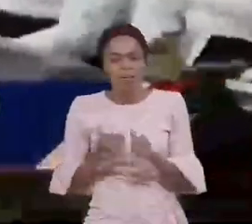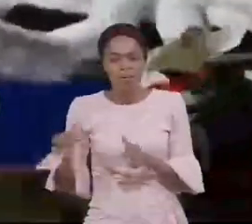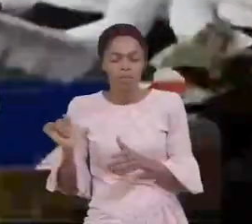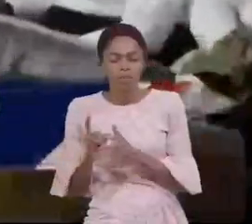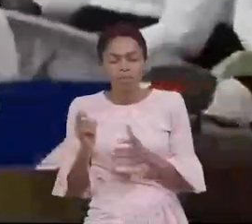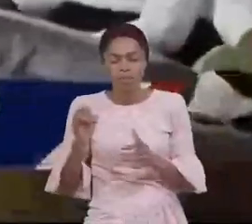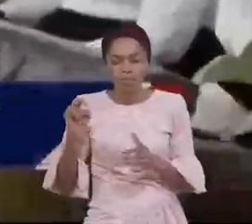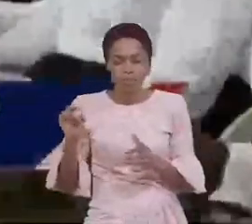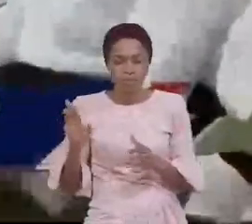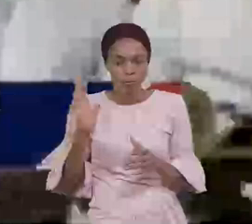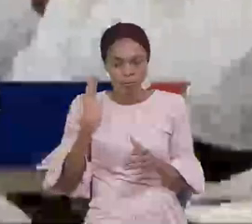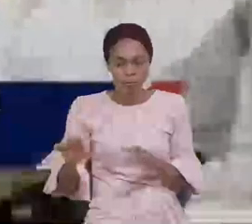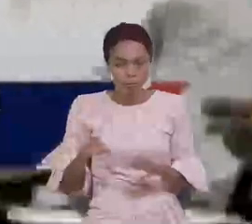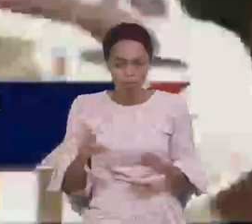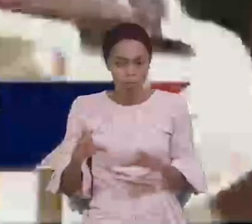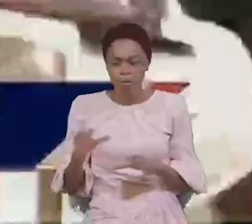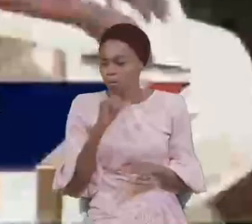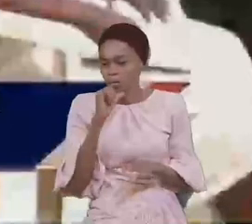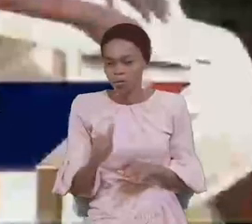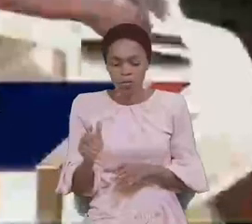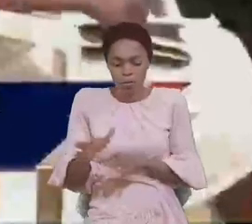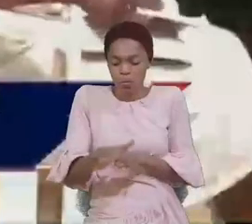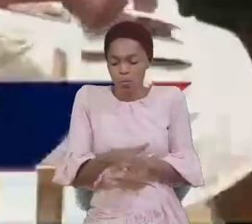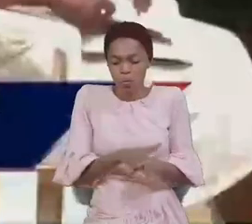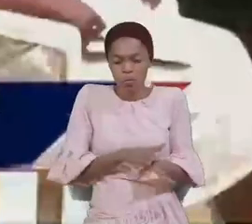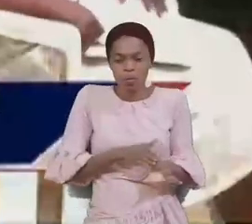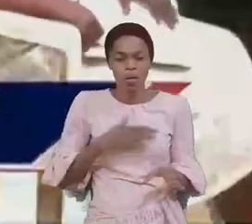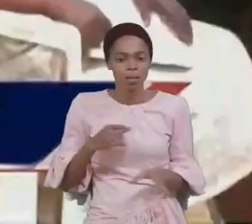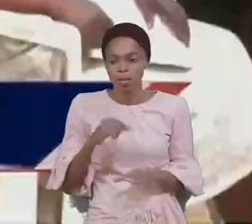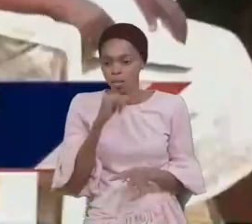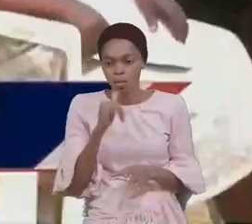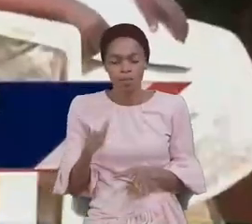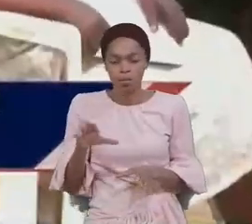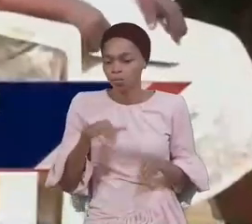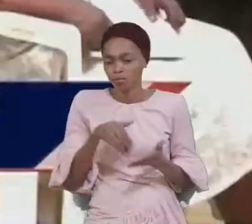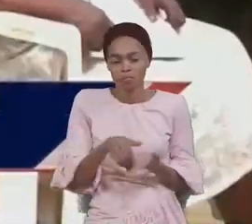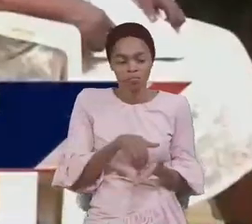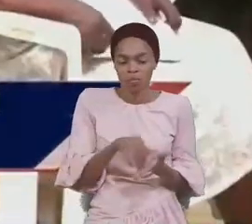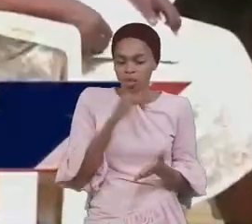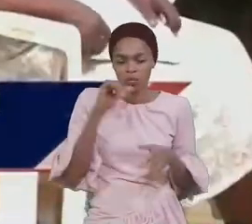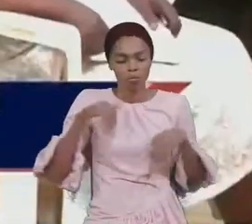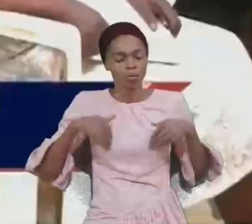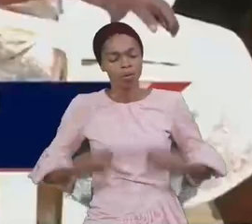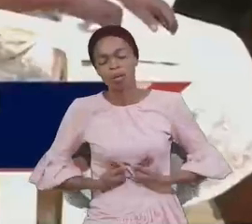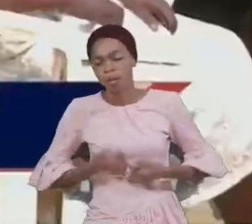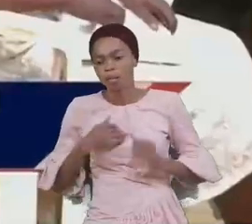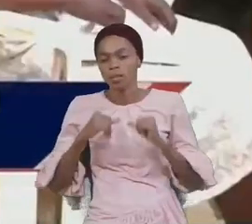tous leurs rois. Ça, c'est la concentration. Ouais. Il ne traînait pas les pas. Il